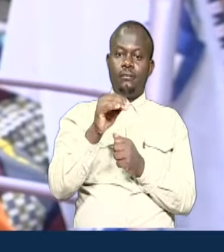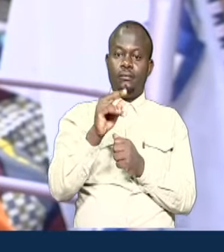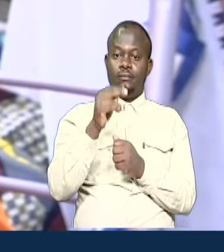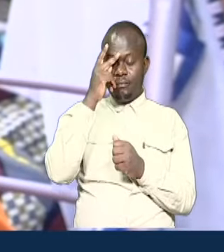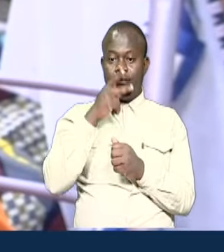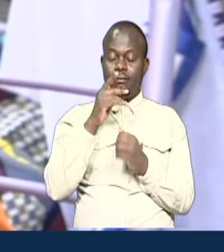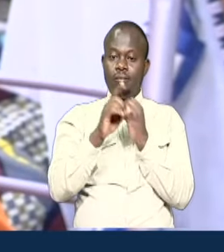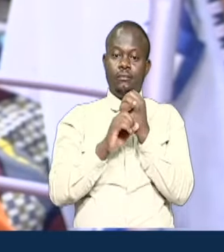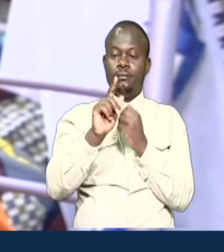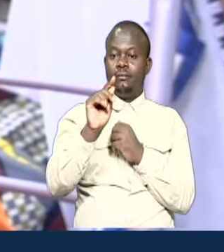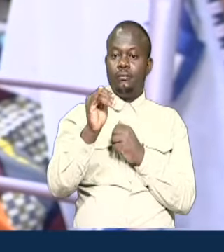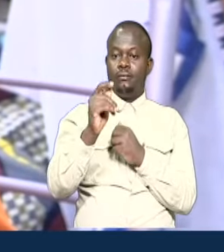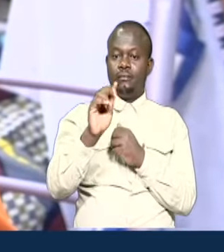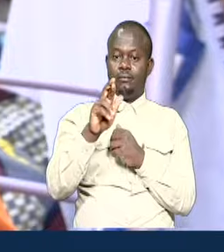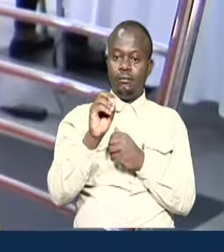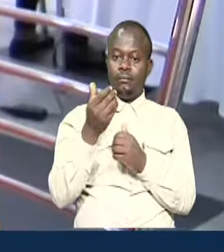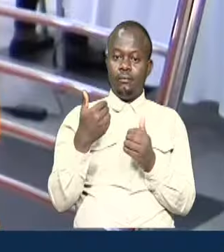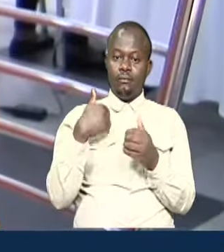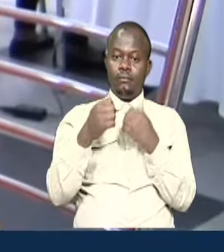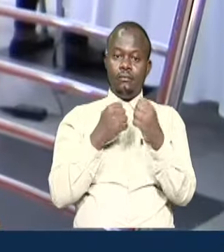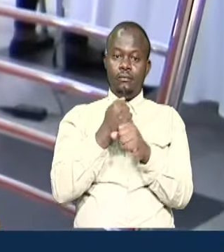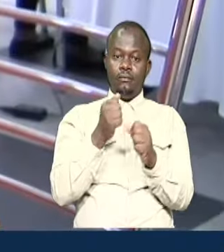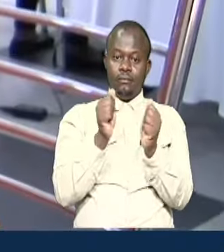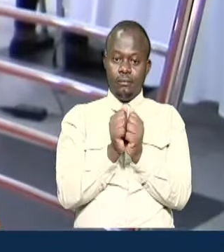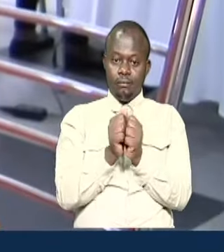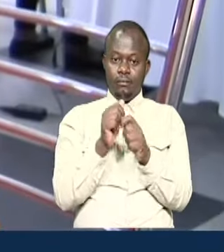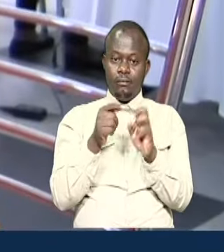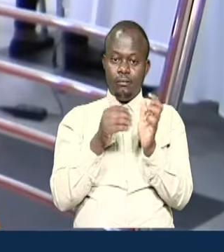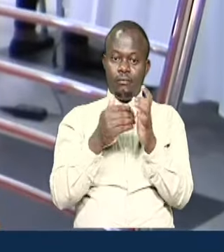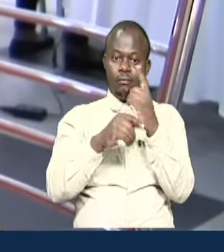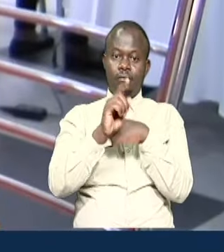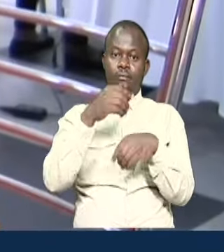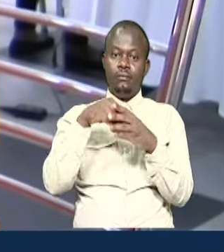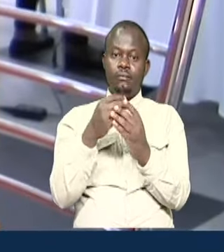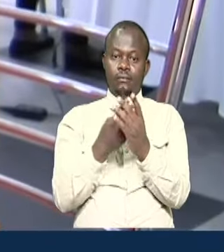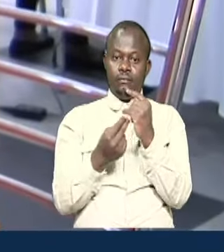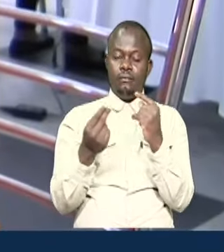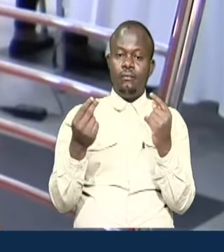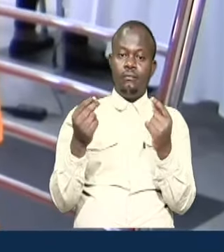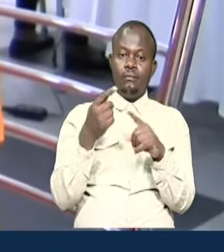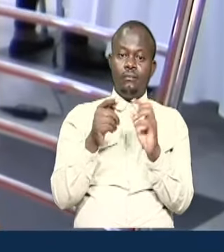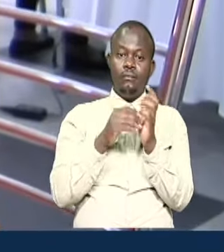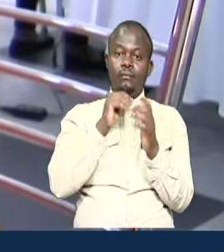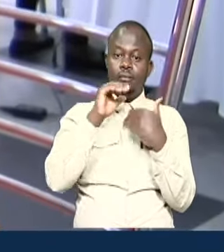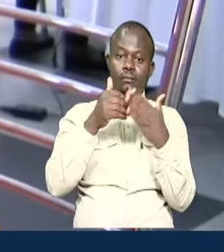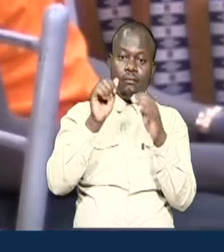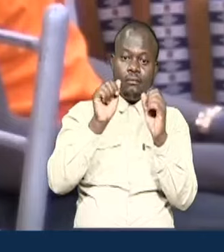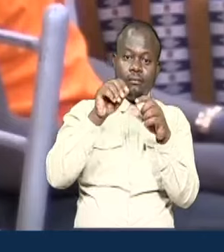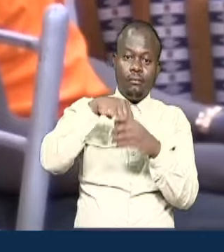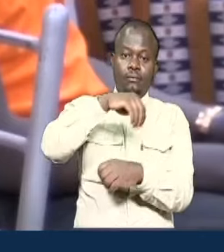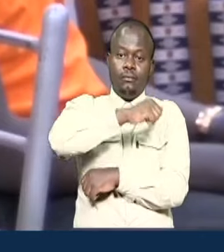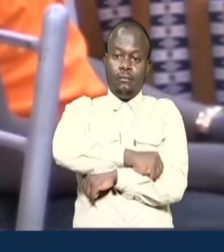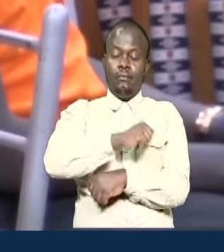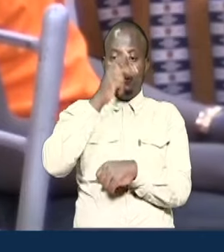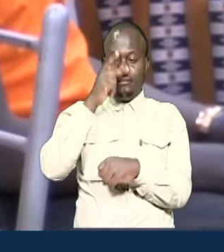karere ka Kicukiro bafite abana bari mu kigero cy'imyaka 10, ariko bafite ubumuga bukomatanyije kandi ntibabashije kujya mu ishuri.